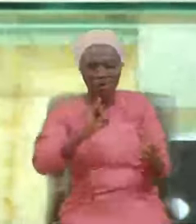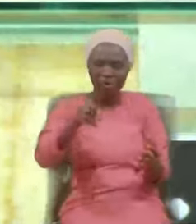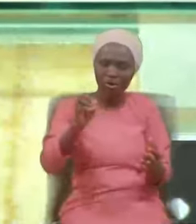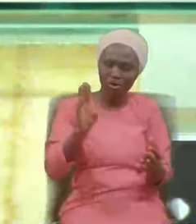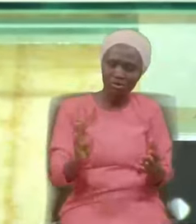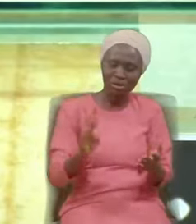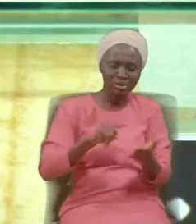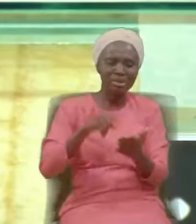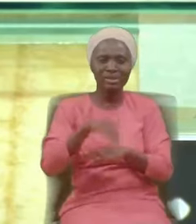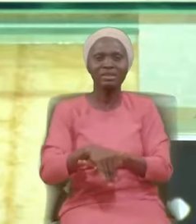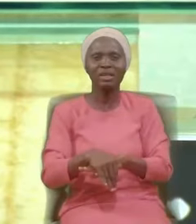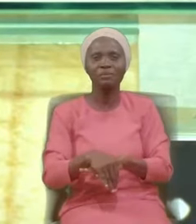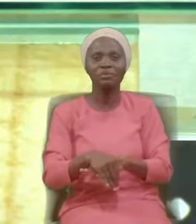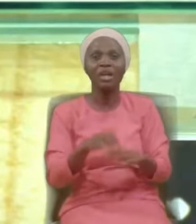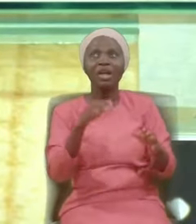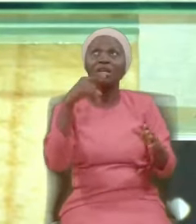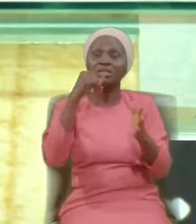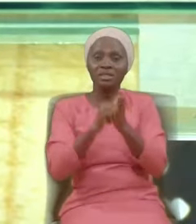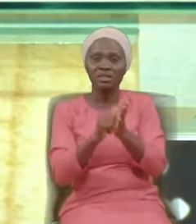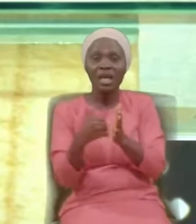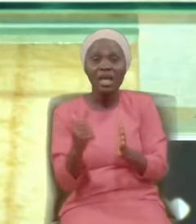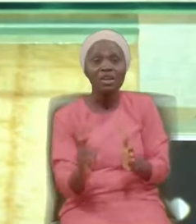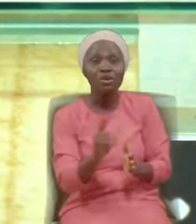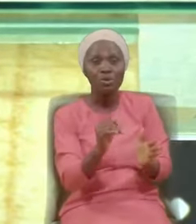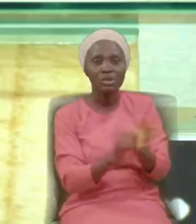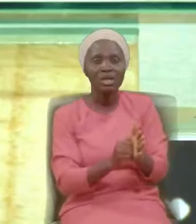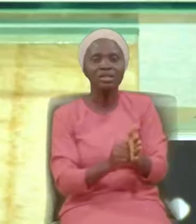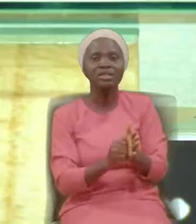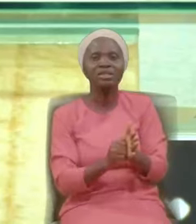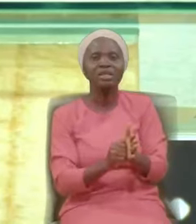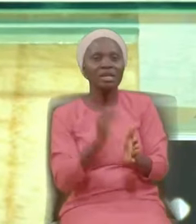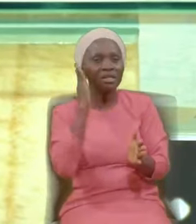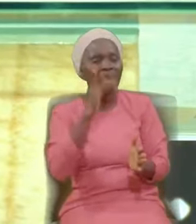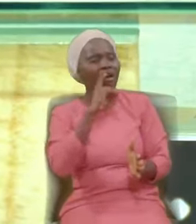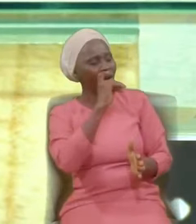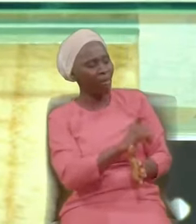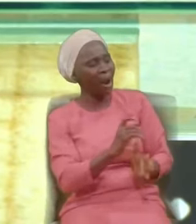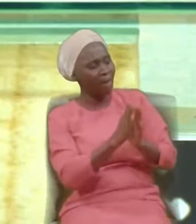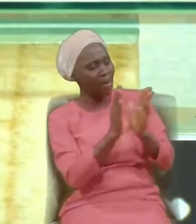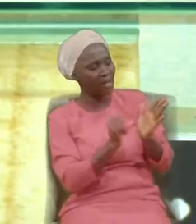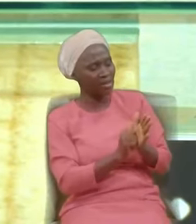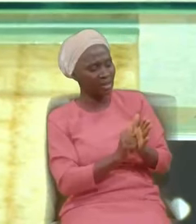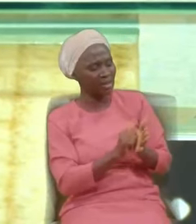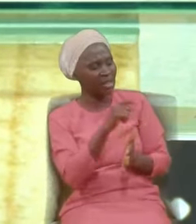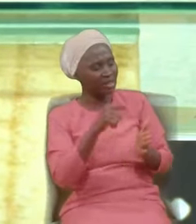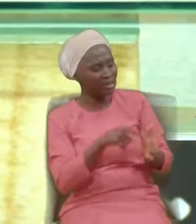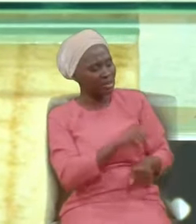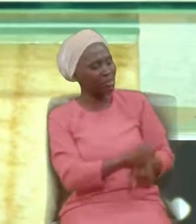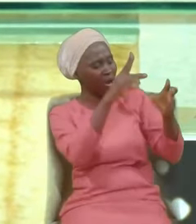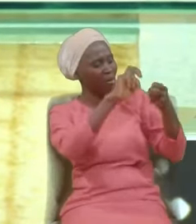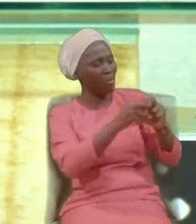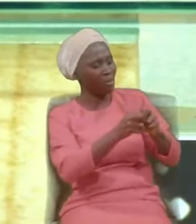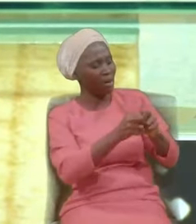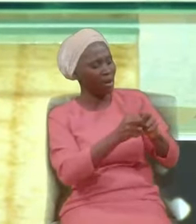Si quelqu'un dit à cette montagne, ôte-toi de là et jette-toi dans la mer.